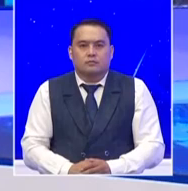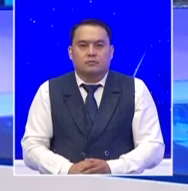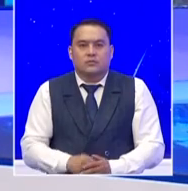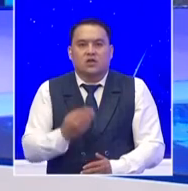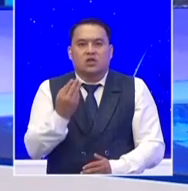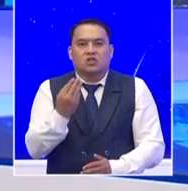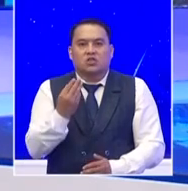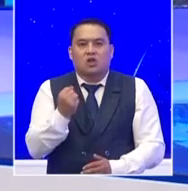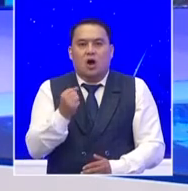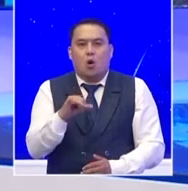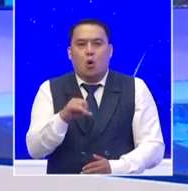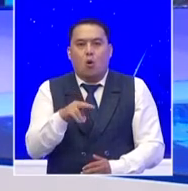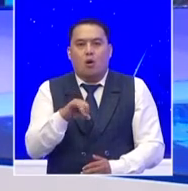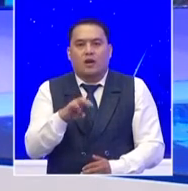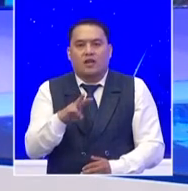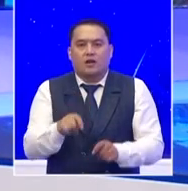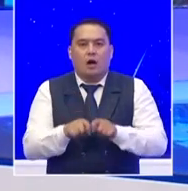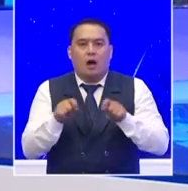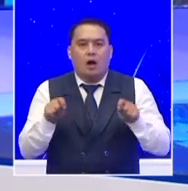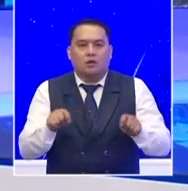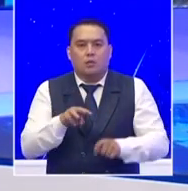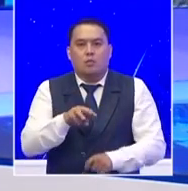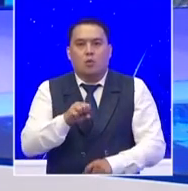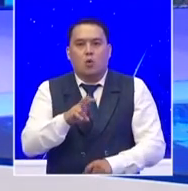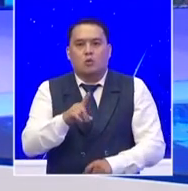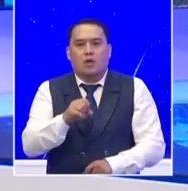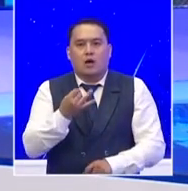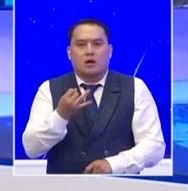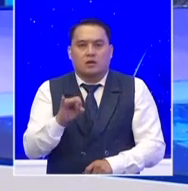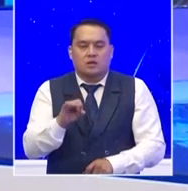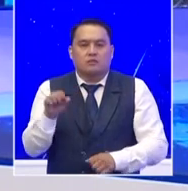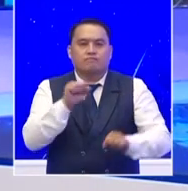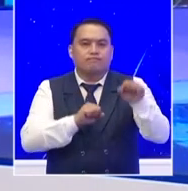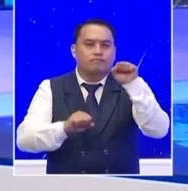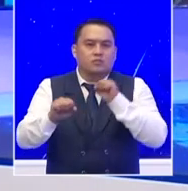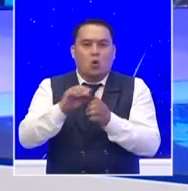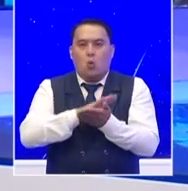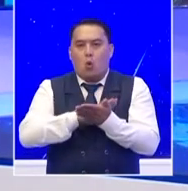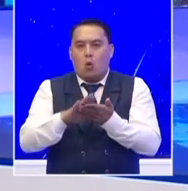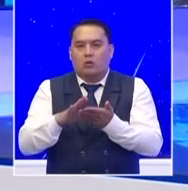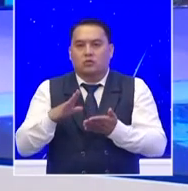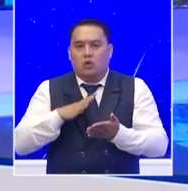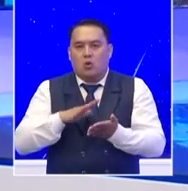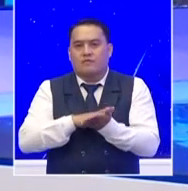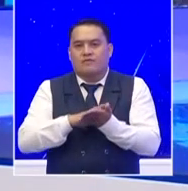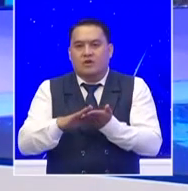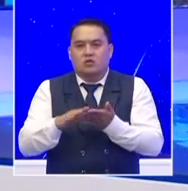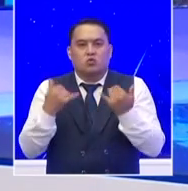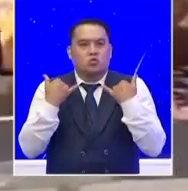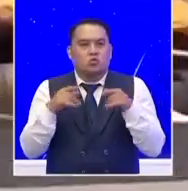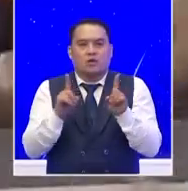Монастырь Шаолинь готовится к открытию. Монахи уже провели дезинфекцию объекта. В их исполнении даже уборка выглядит